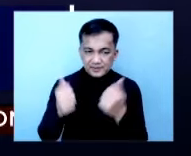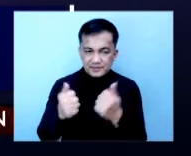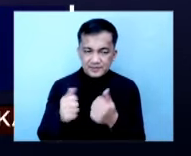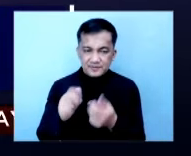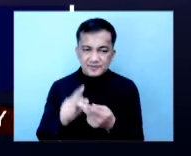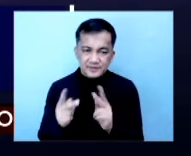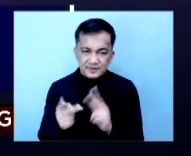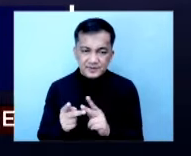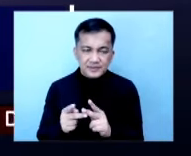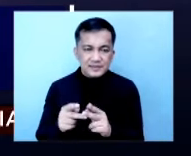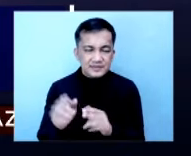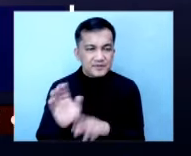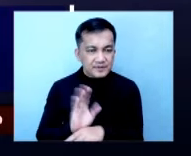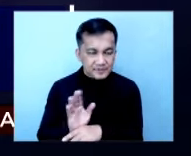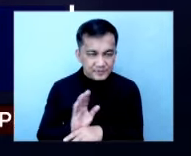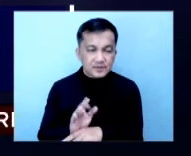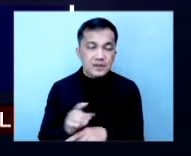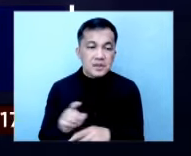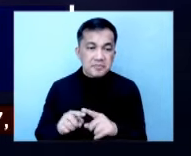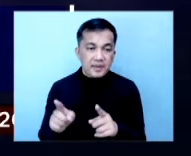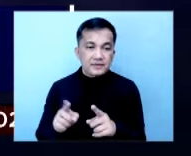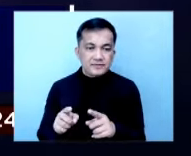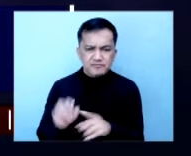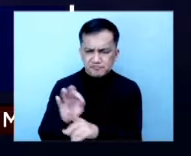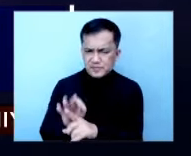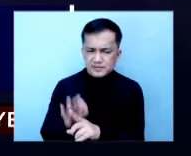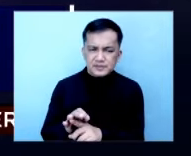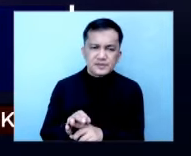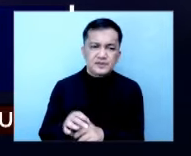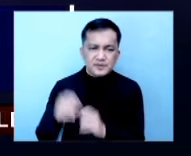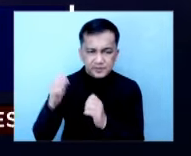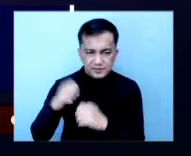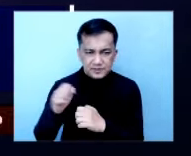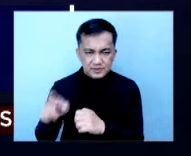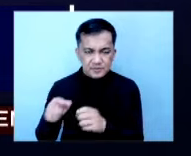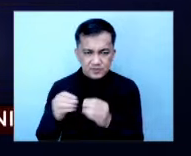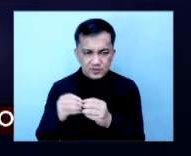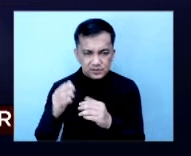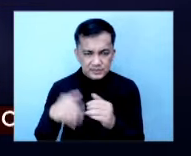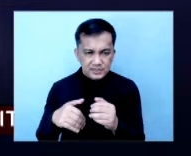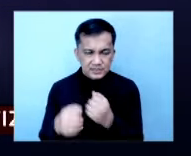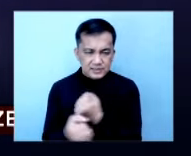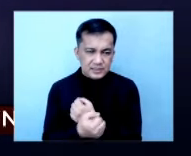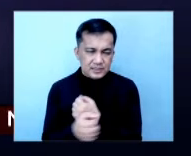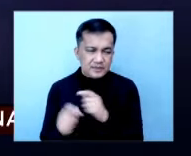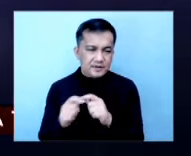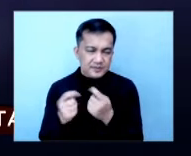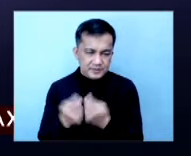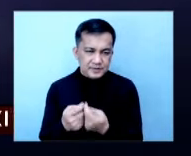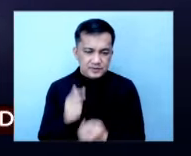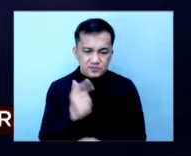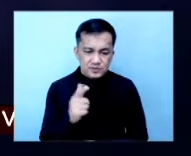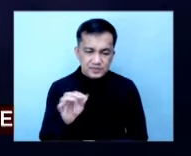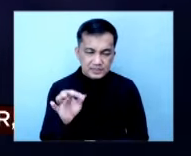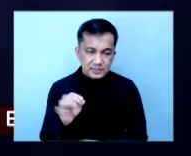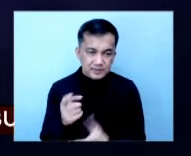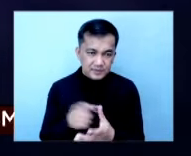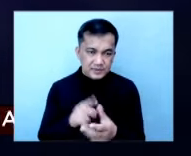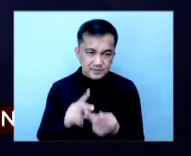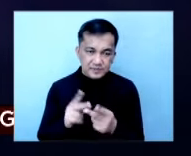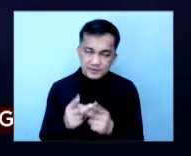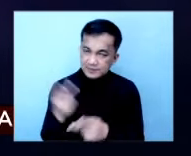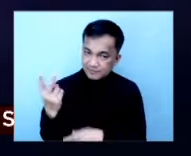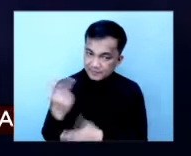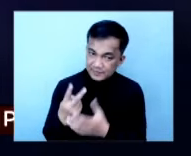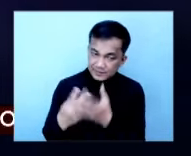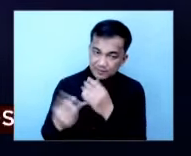magkatambal on screen. Pero ang ilang fans, umaasa na it's more than just a love team. 2019 ang unang magtambal ang